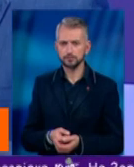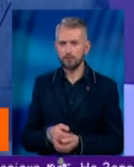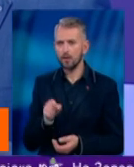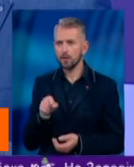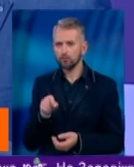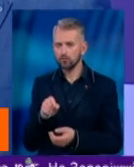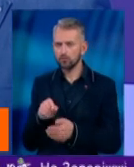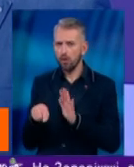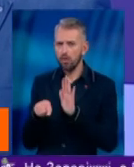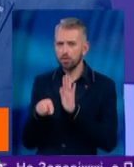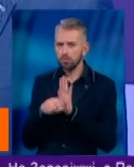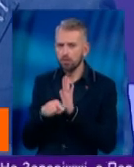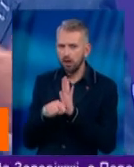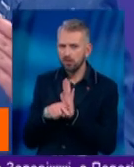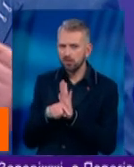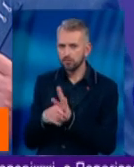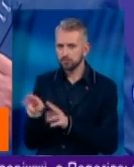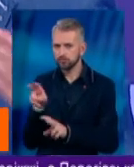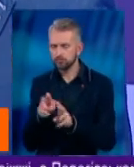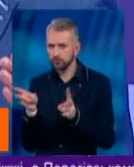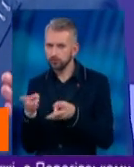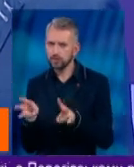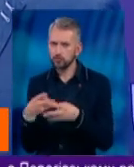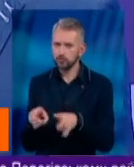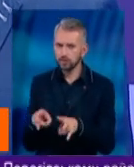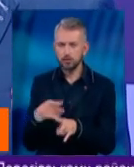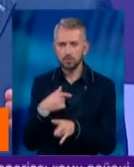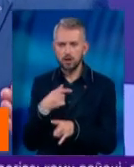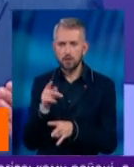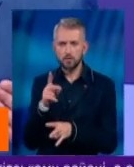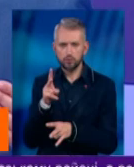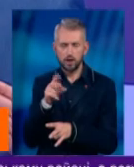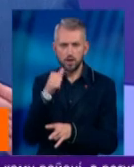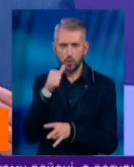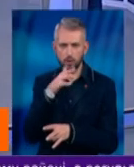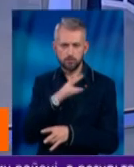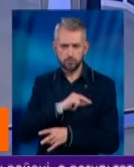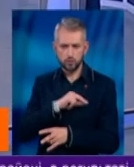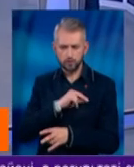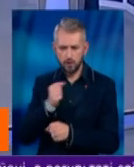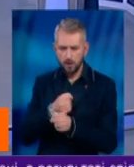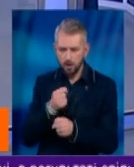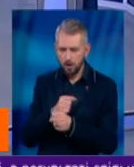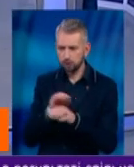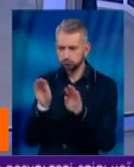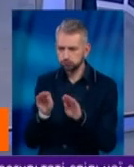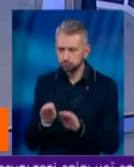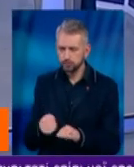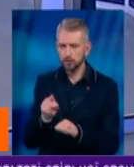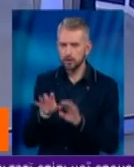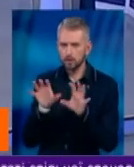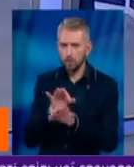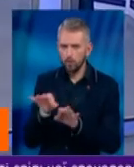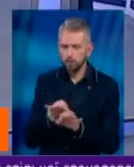десь шукати якихось підводних каменів? Чи, власне, дійсно, ну, якщо я не помиляюсь, півтора роки працювали над цим, і часу було, щоб